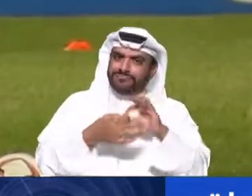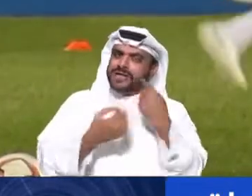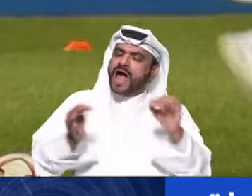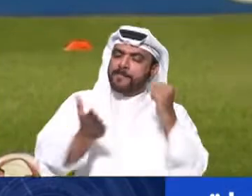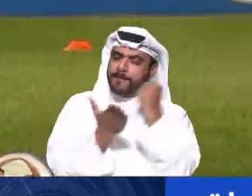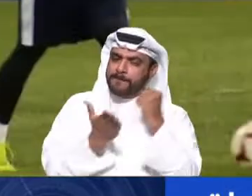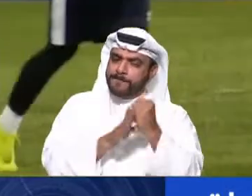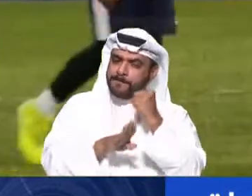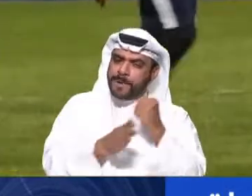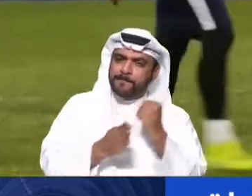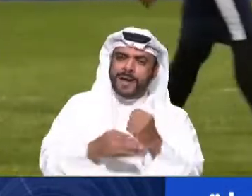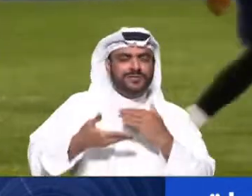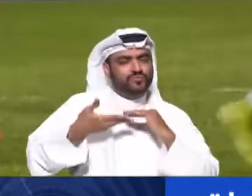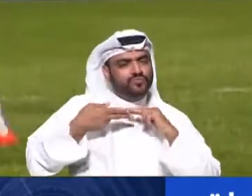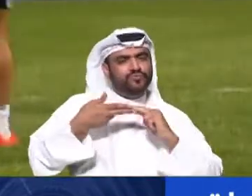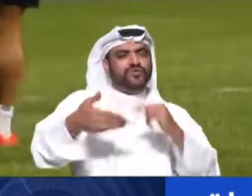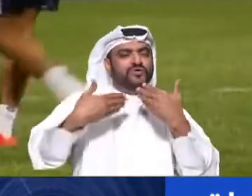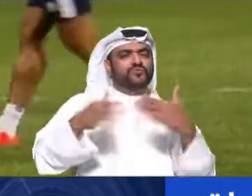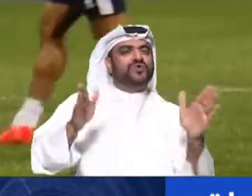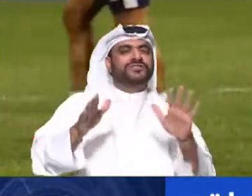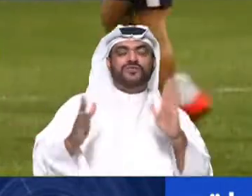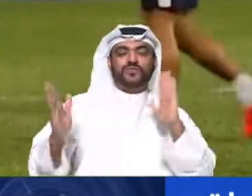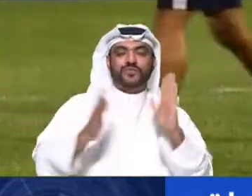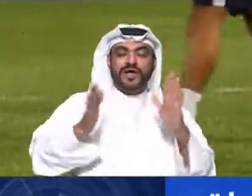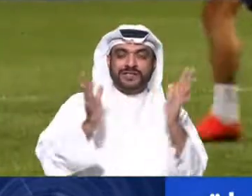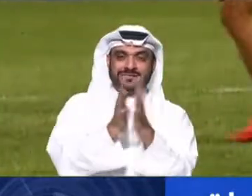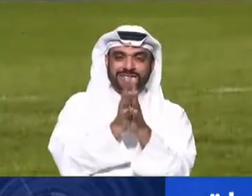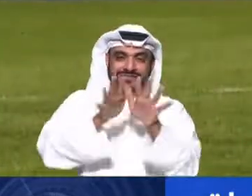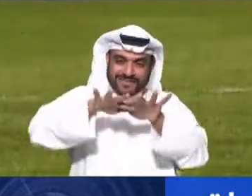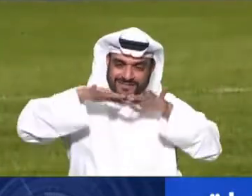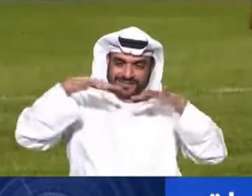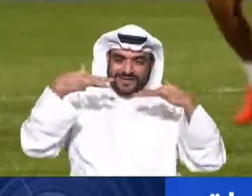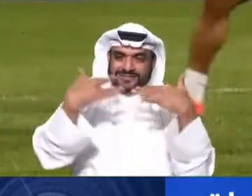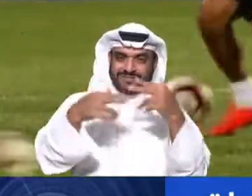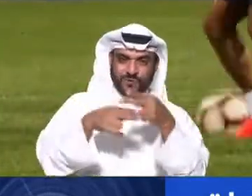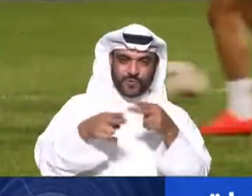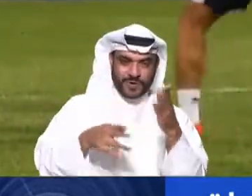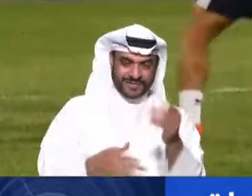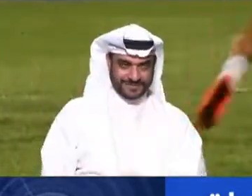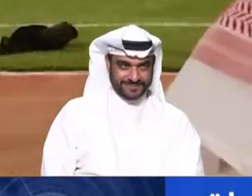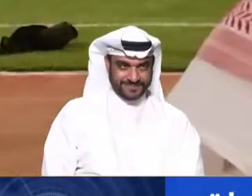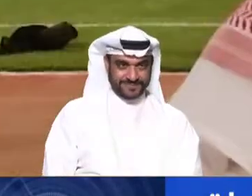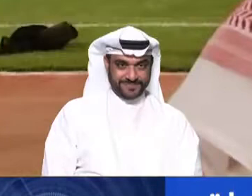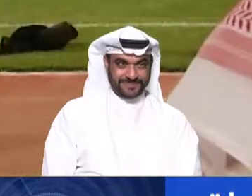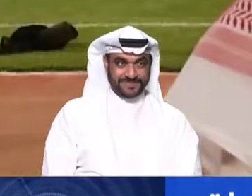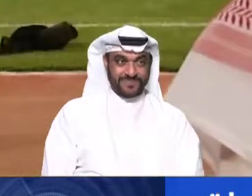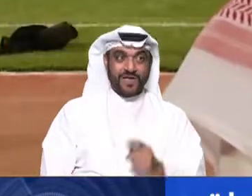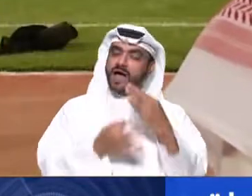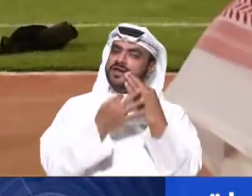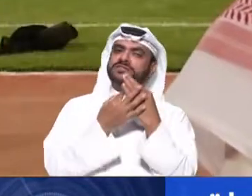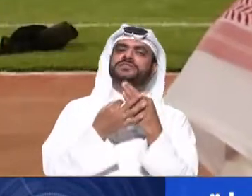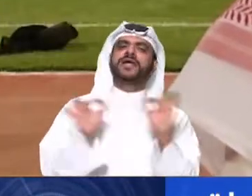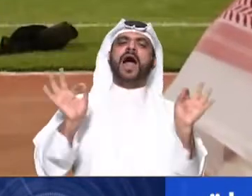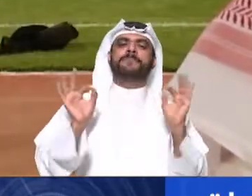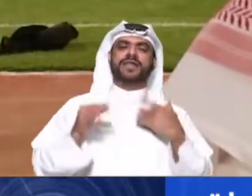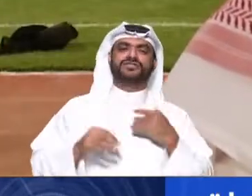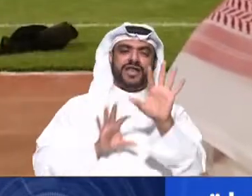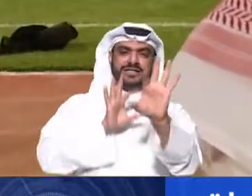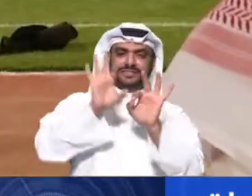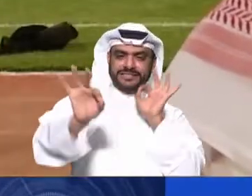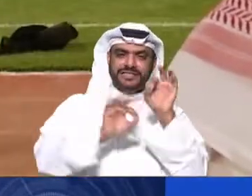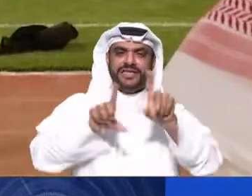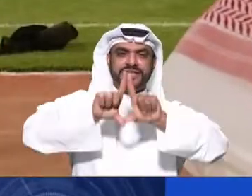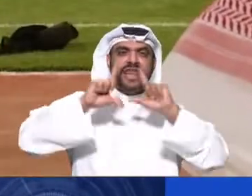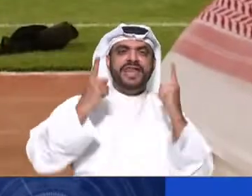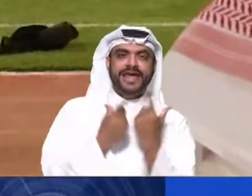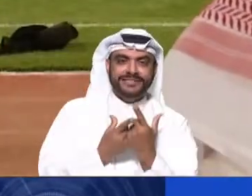التجهيزات وتذليل كل الصعاب لاستقبال الجماهير وحضورهم المباراة. هناك استعدادات تامة، وتم تشكيل أيضا